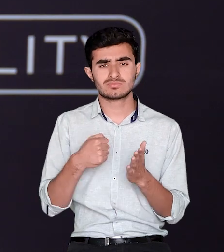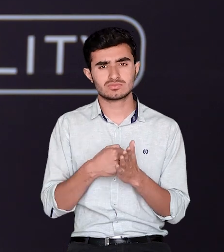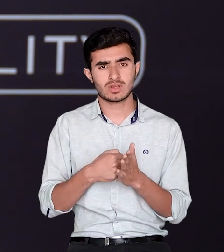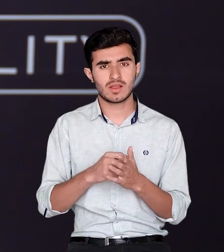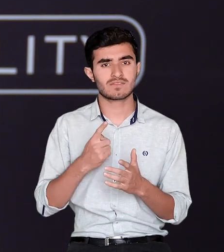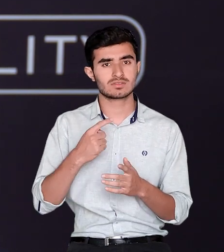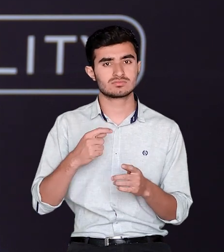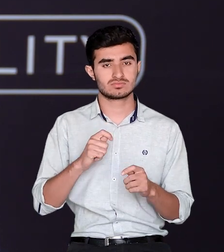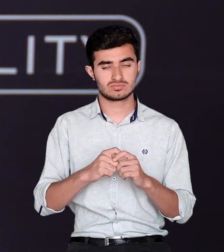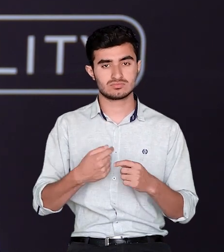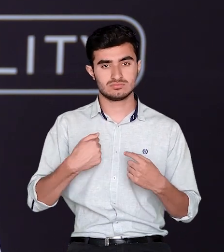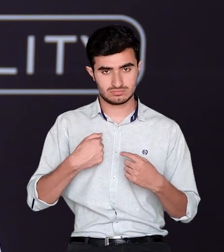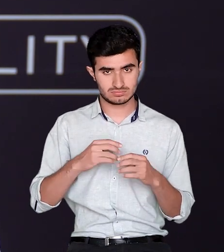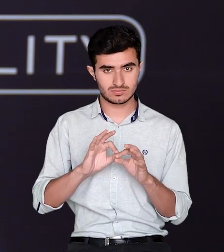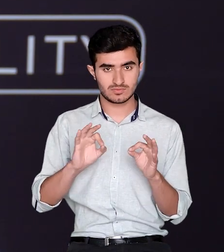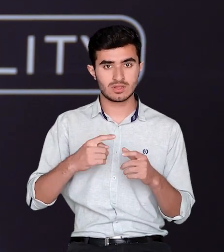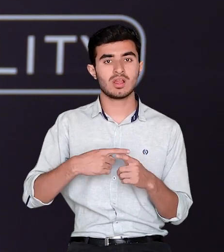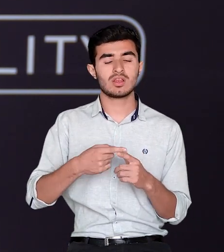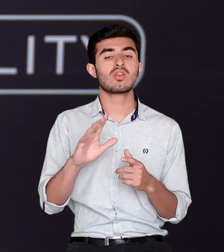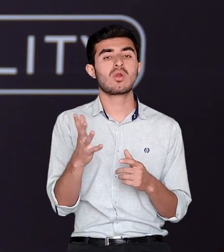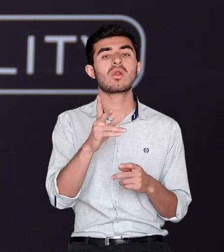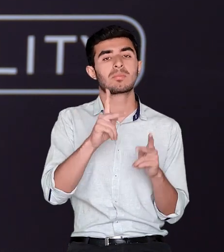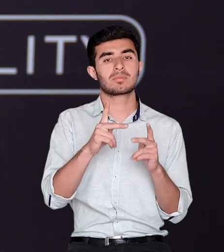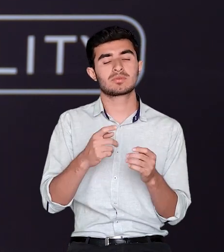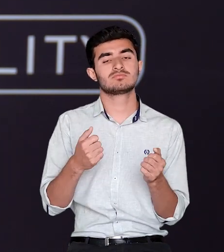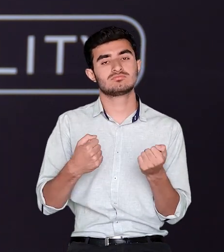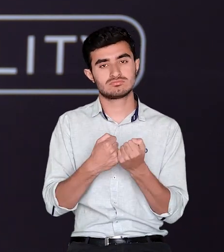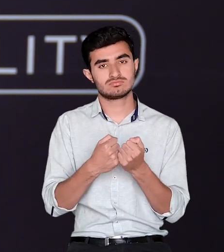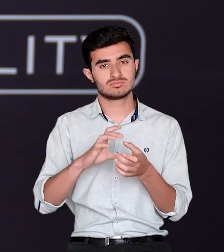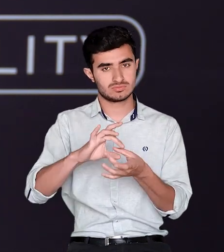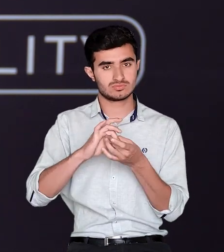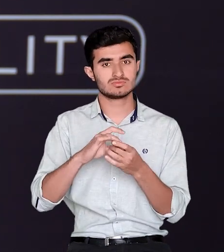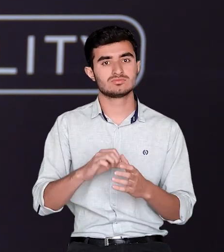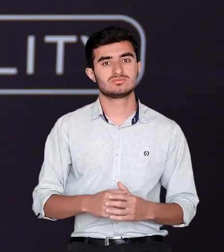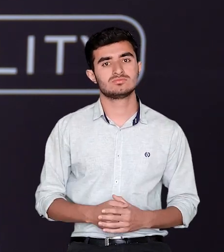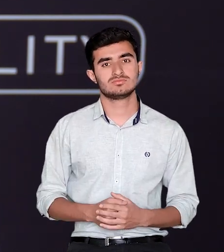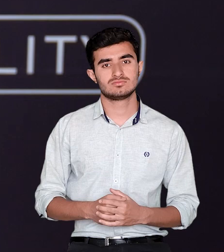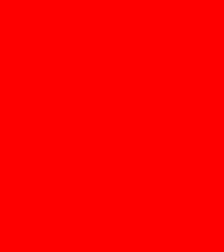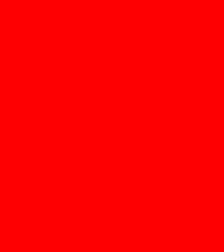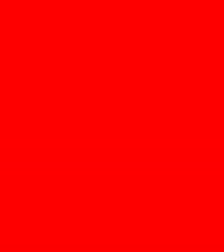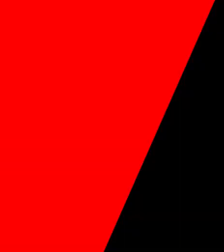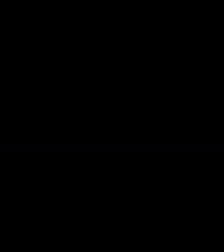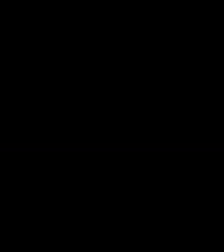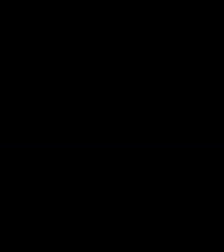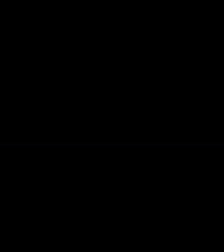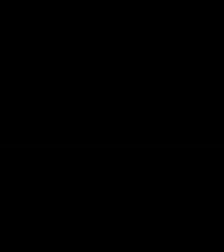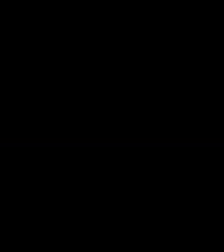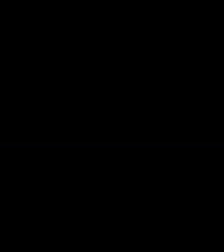trying to first improve myself and then try to get other people interested in astrophotography.